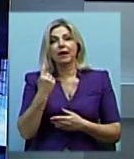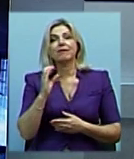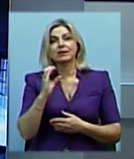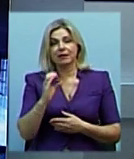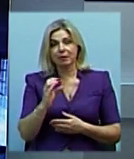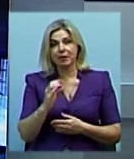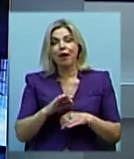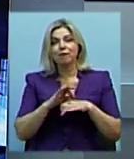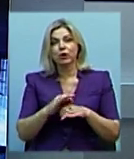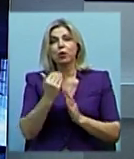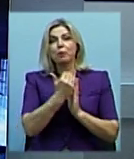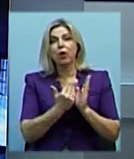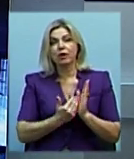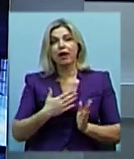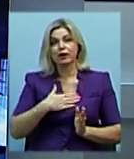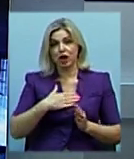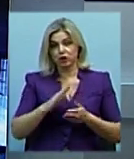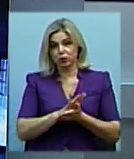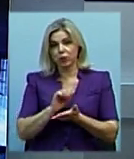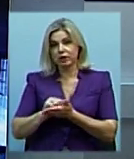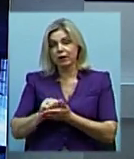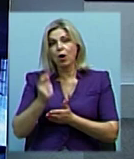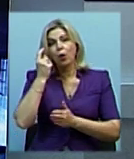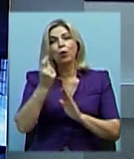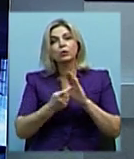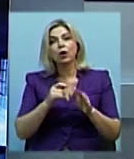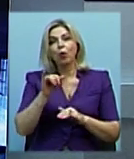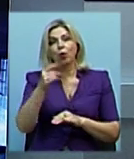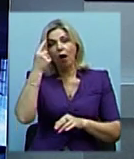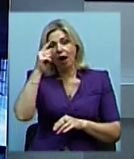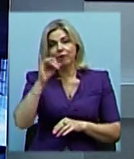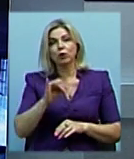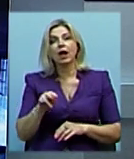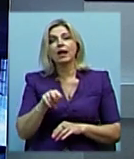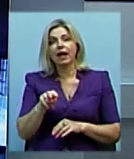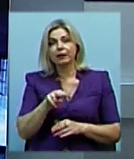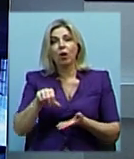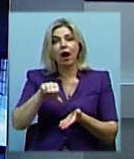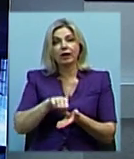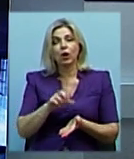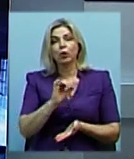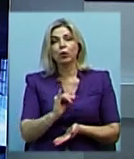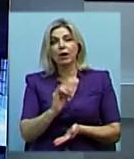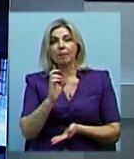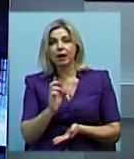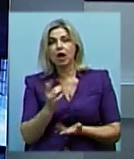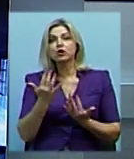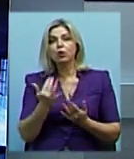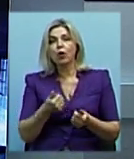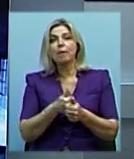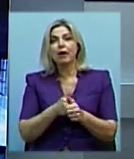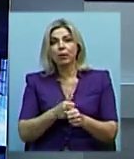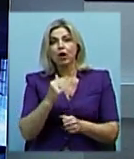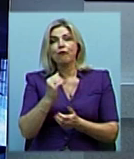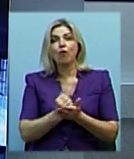вересня. Ведуча програми Анна Тарашевська дізнаватиметься у авторки та її літературного агента Юрія Багрянцева, скільки